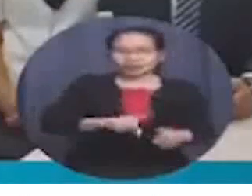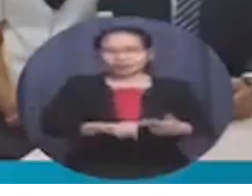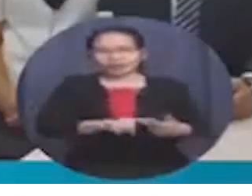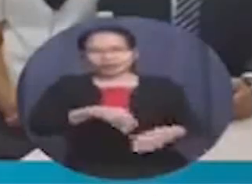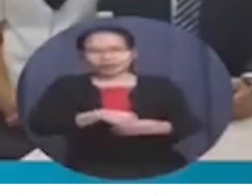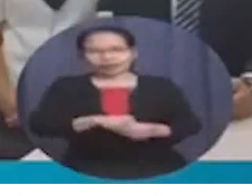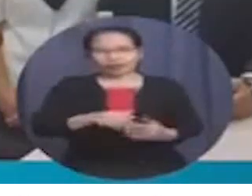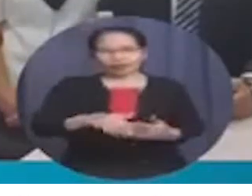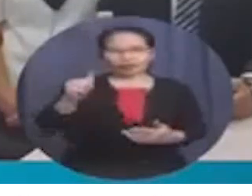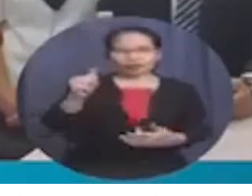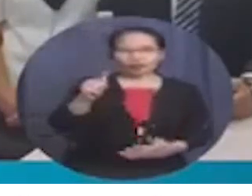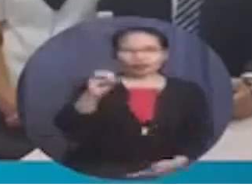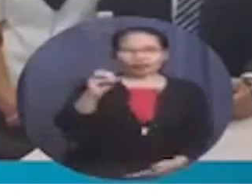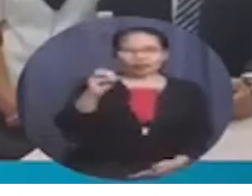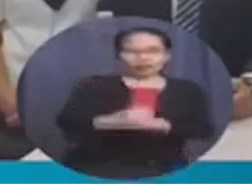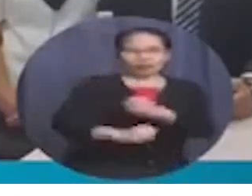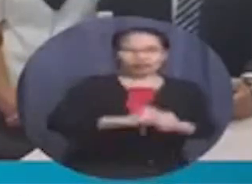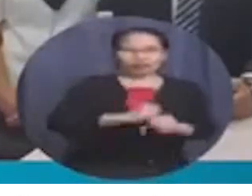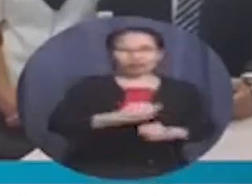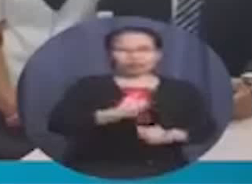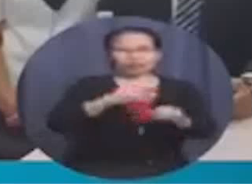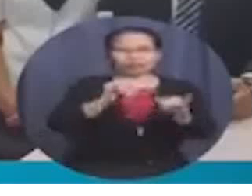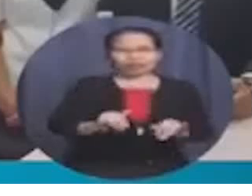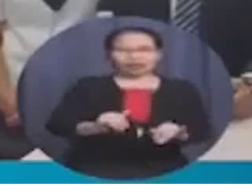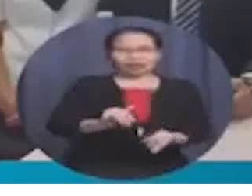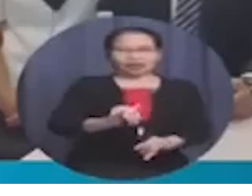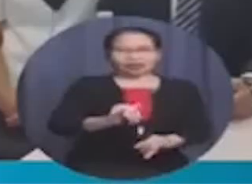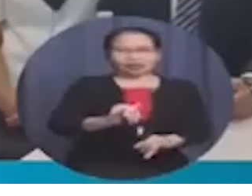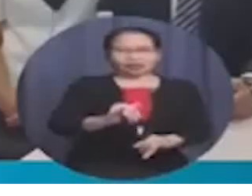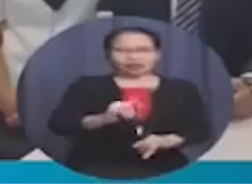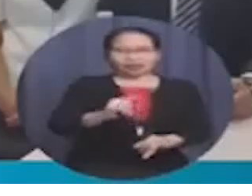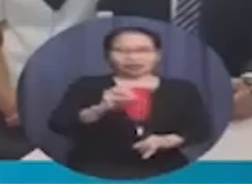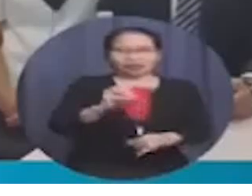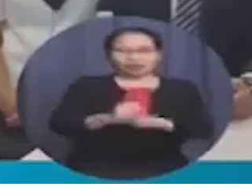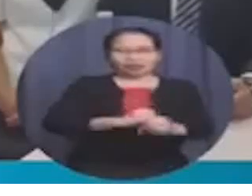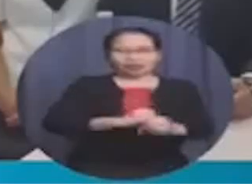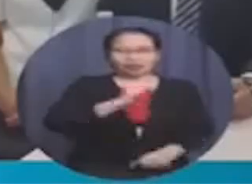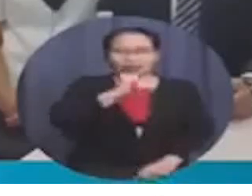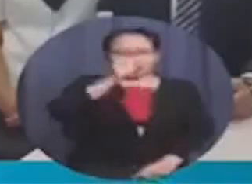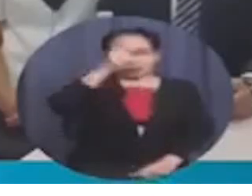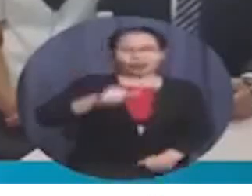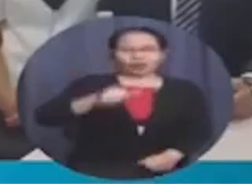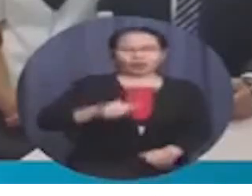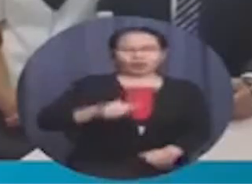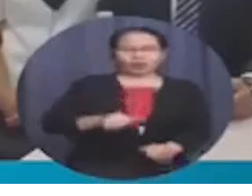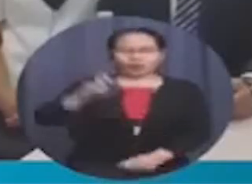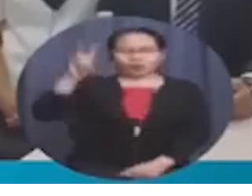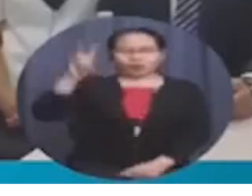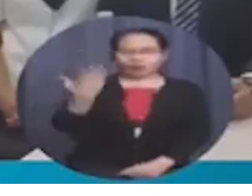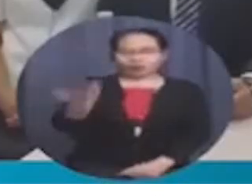Sa loob ng halos 20 taon ko ron, 20 taon ba? Hindi ko na natatandaan.